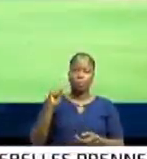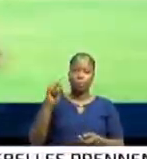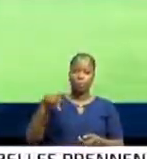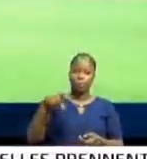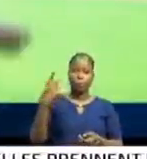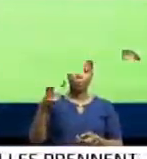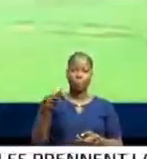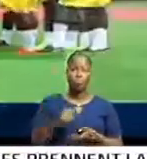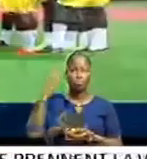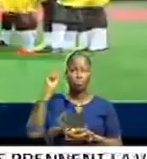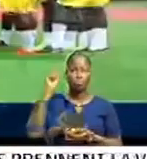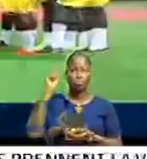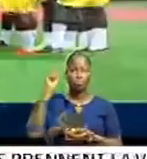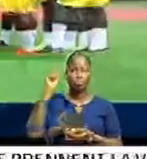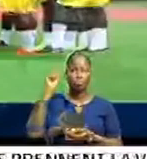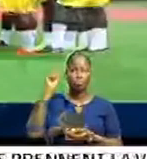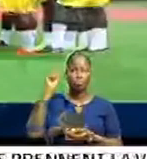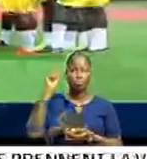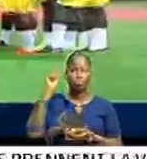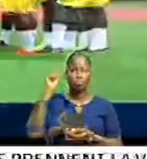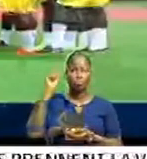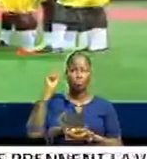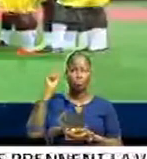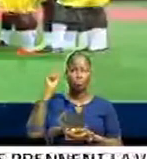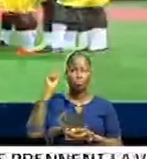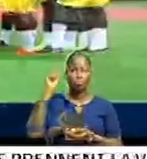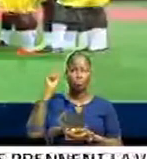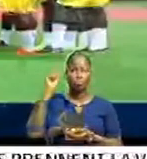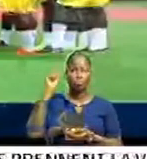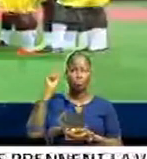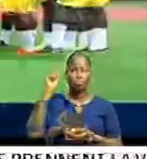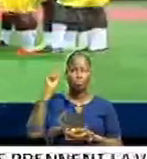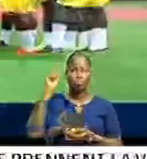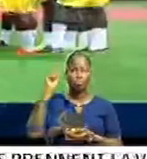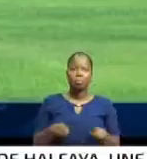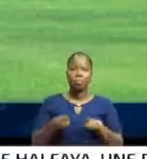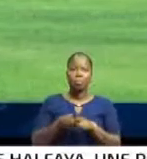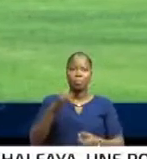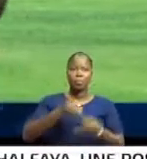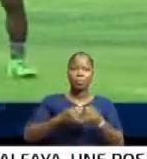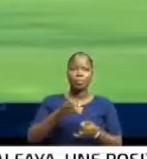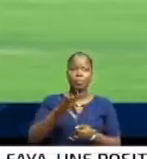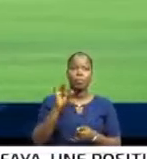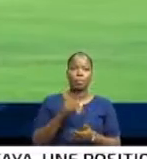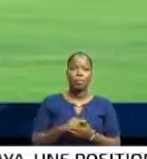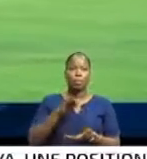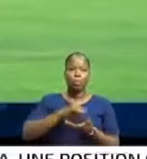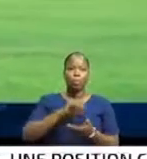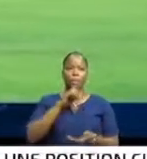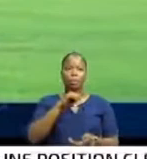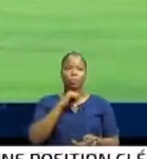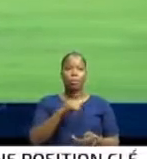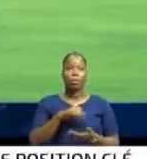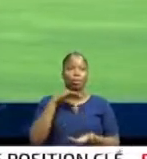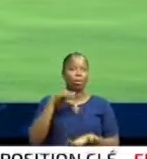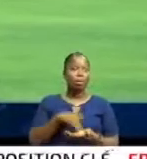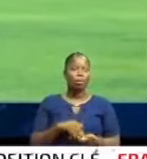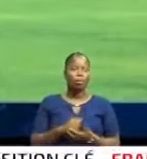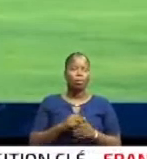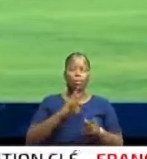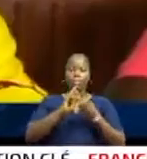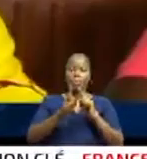éliminatoires de la coupe du monde à lui si c'est si prononce même s'il trouve que c'est pas encore le moment d'en parler